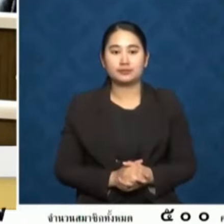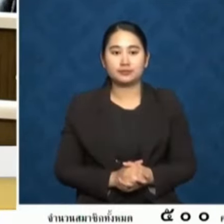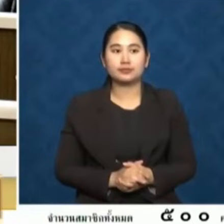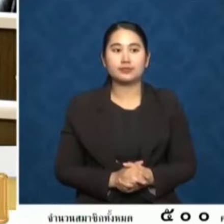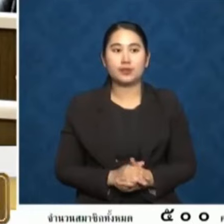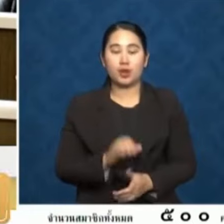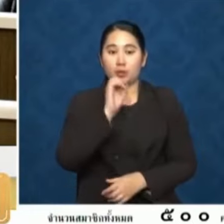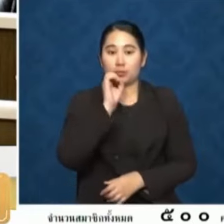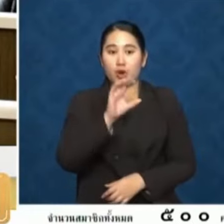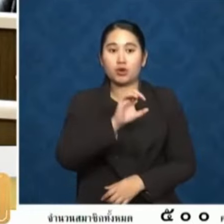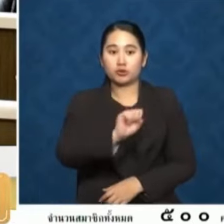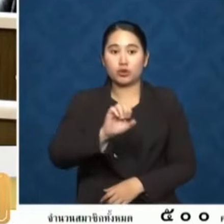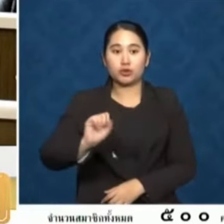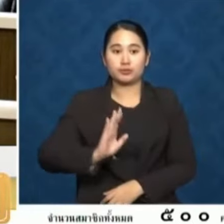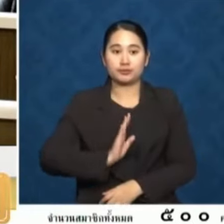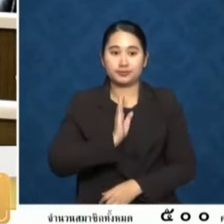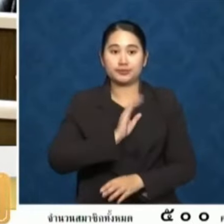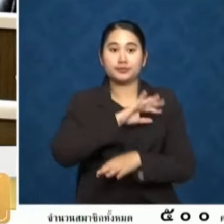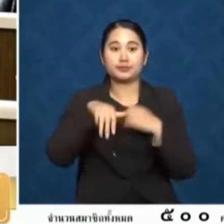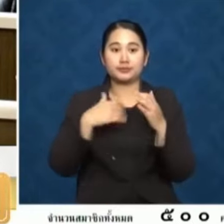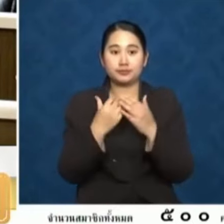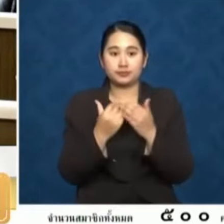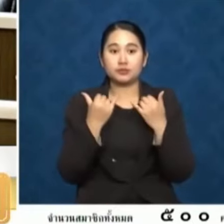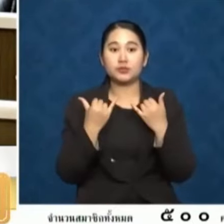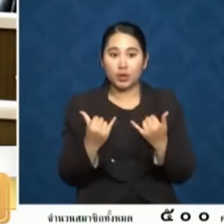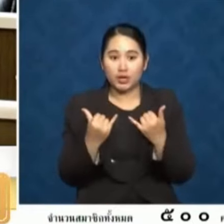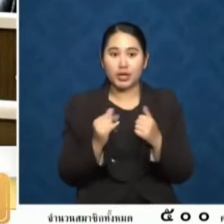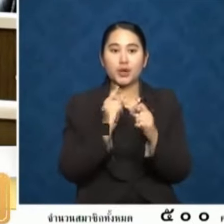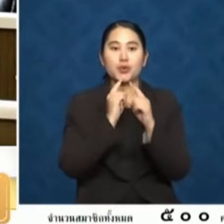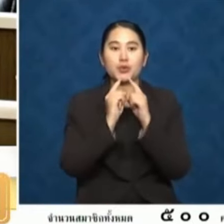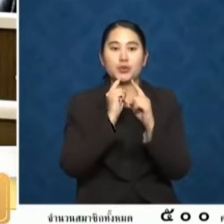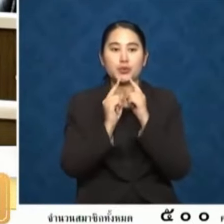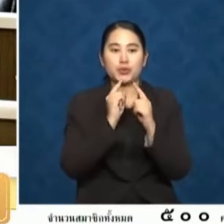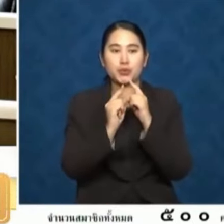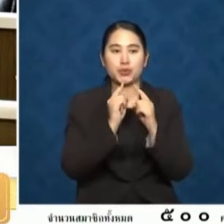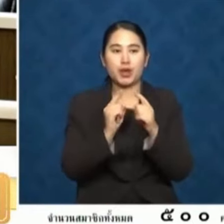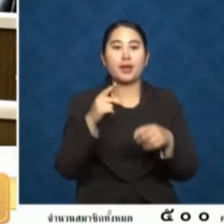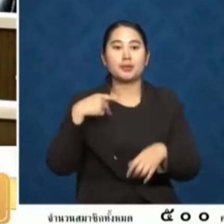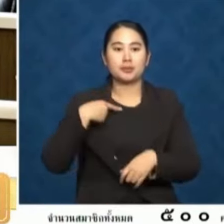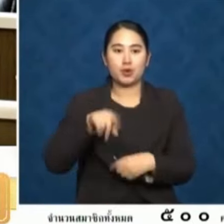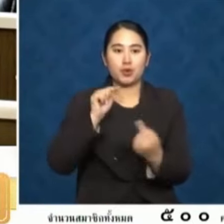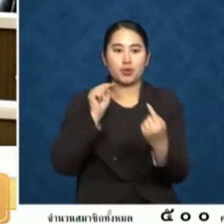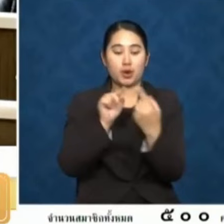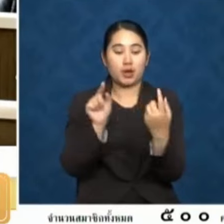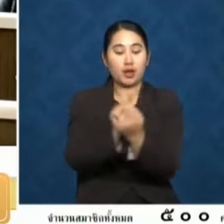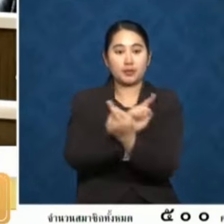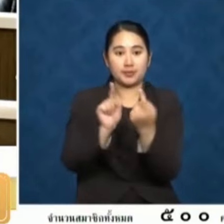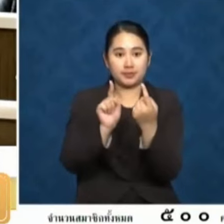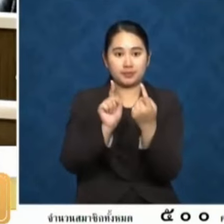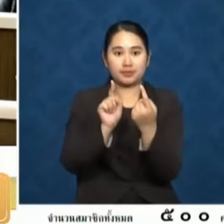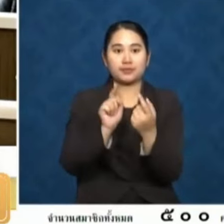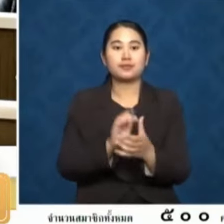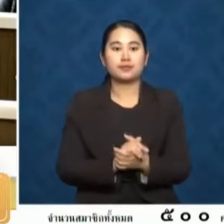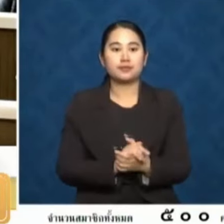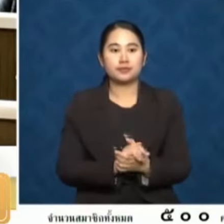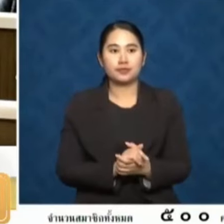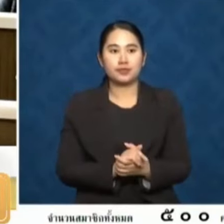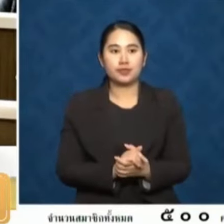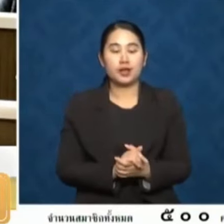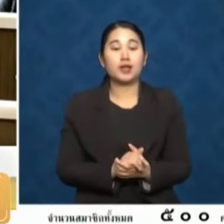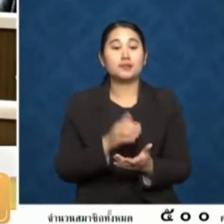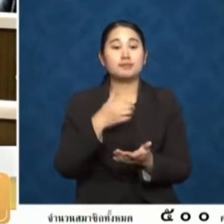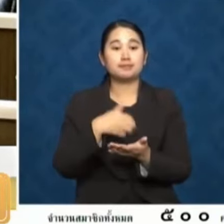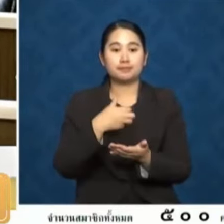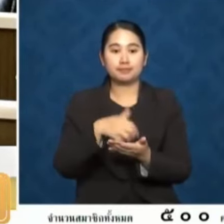ชิกผู้ทรงเกียรติทุกท่านครับวันนี้เรามาคุยเรื่องที่เป็นประโยชน์กับสังคมสิ่งต่างๆที่พวก